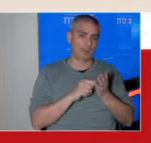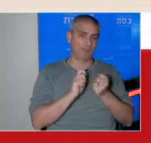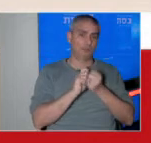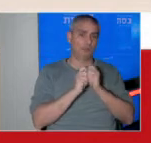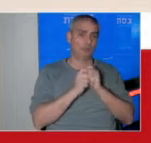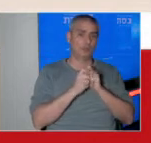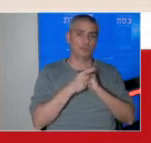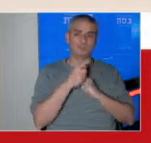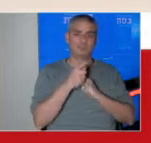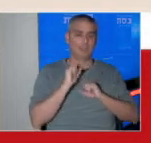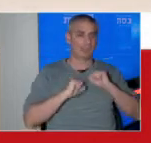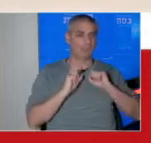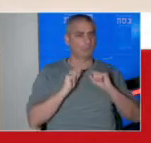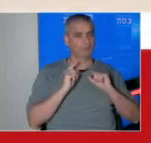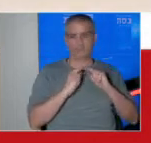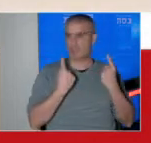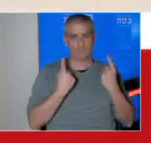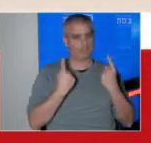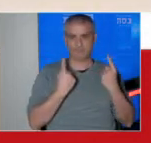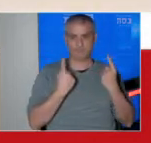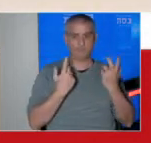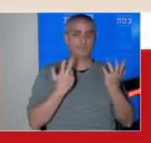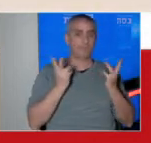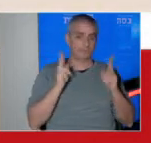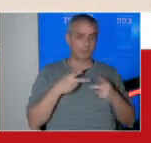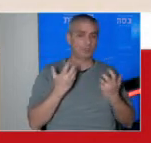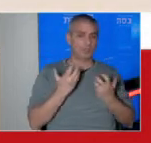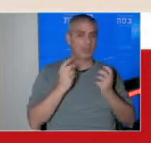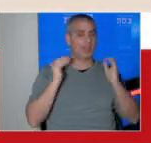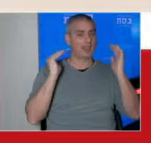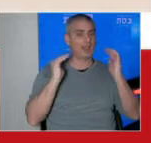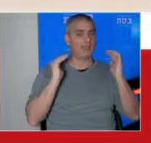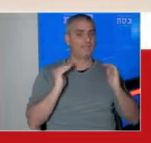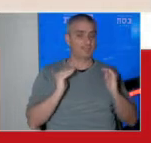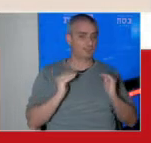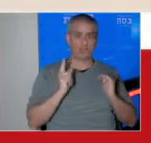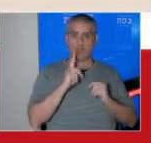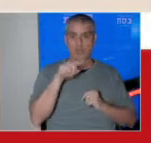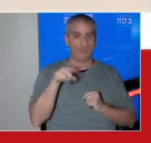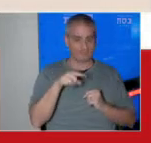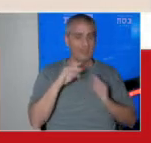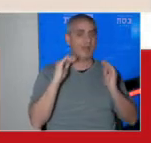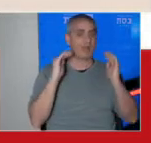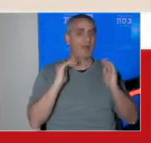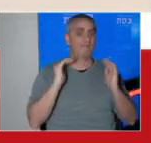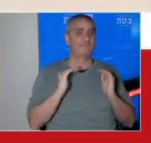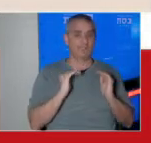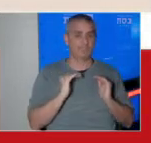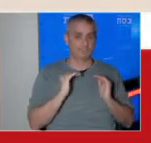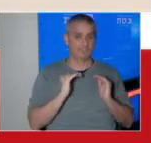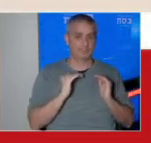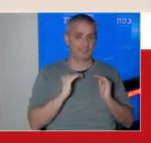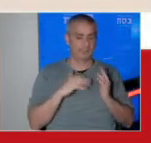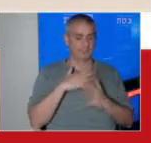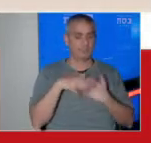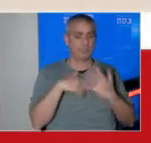שינויים, זה התנהגות אחרת. יש לנו אמצעי להפחית, לא לבטל, אבל להפחית את